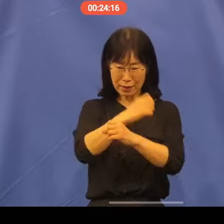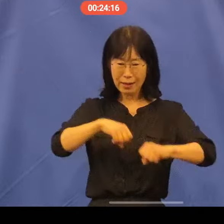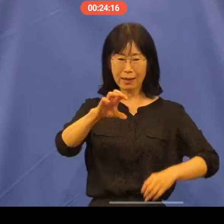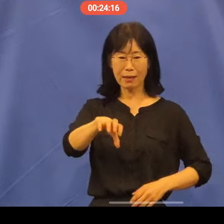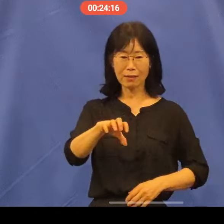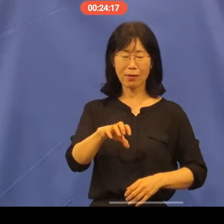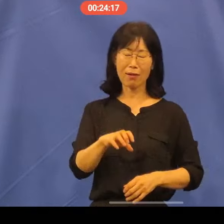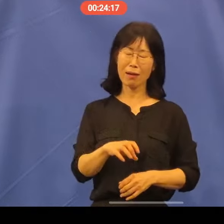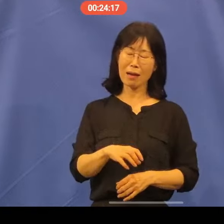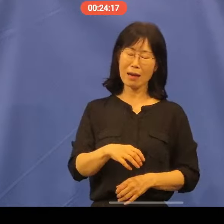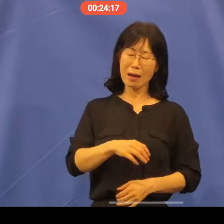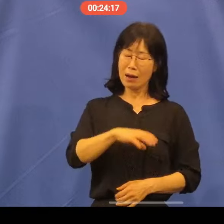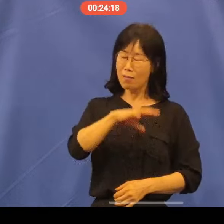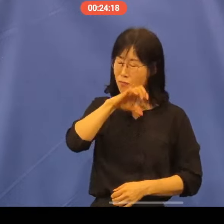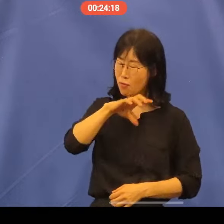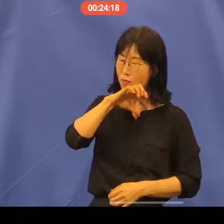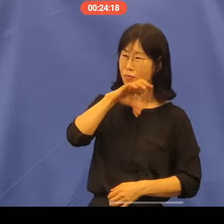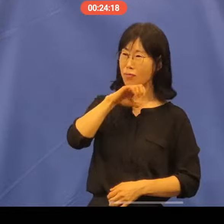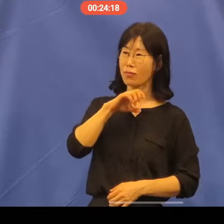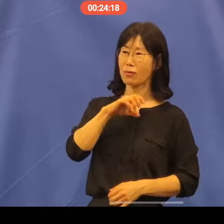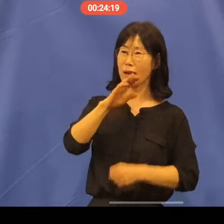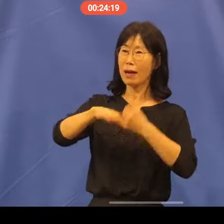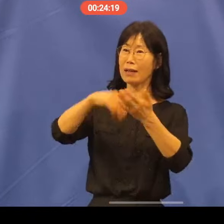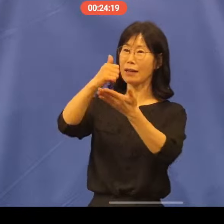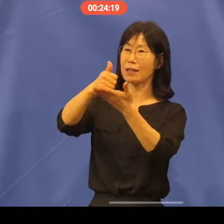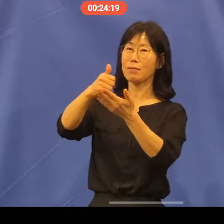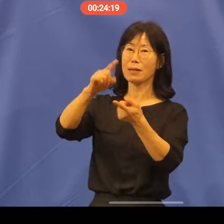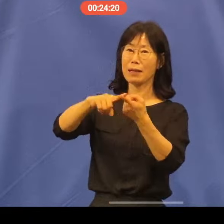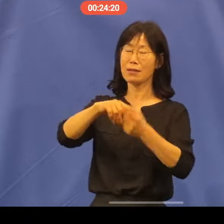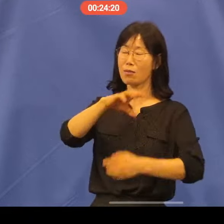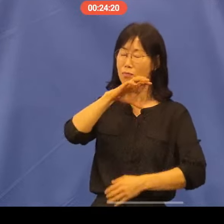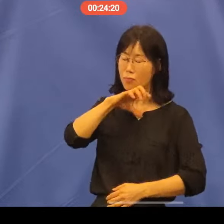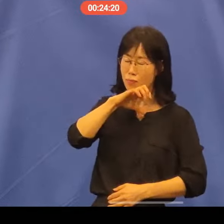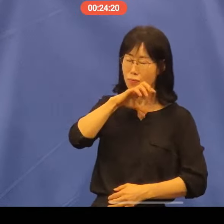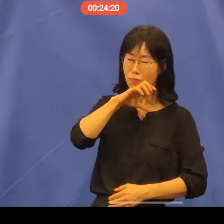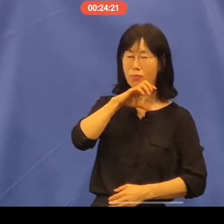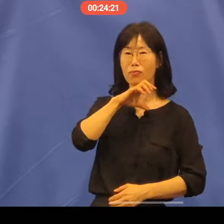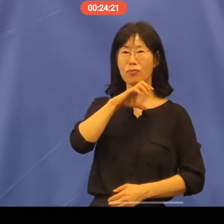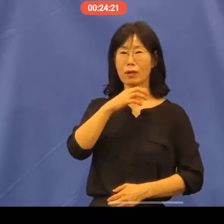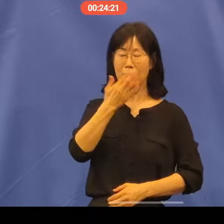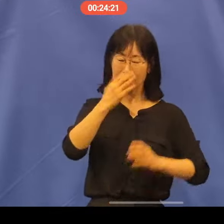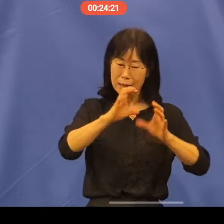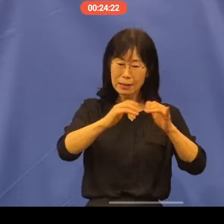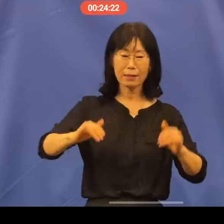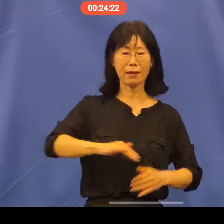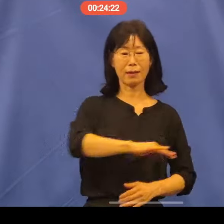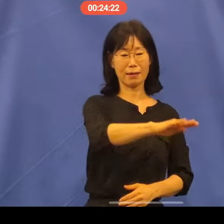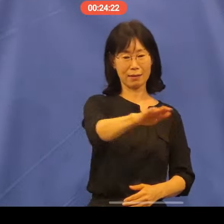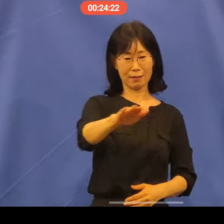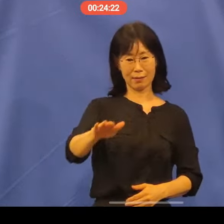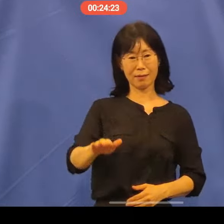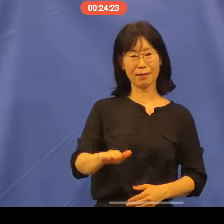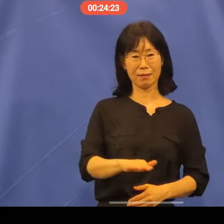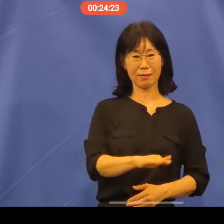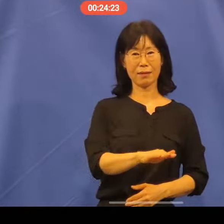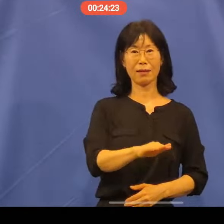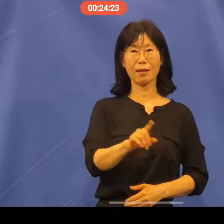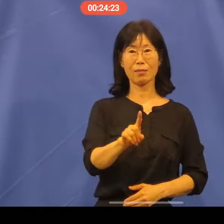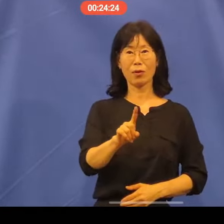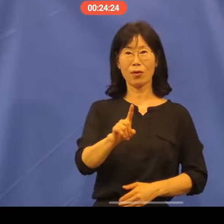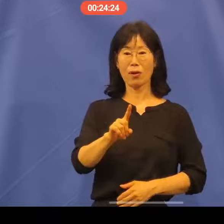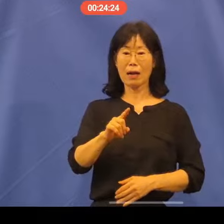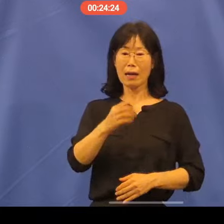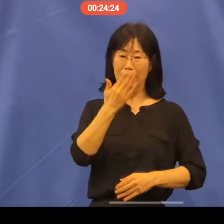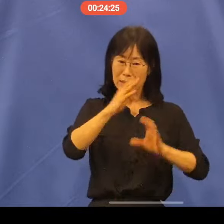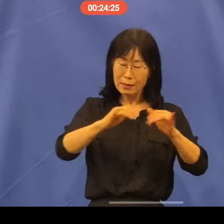왜 부르시고 그들을 어떻게 인도하시는 그 하나님에 대해서 영광을 빼어낸 바 된 하나님의 백성으로서 그 백성들을 통해 하나님이